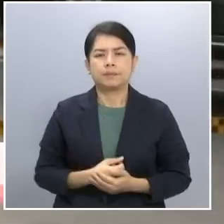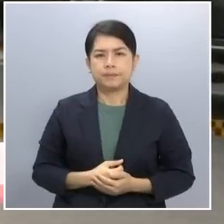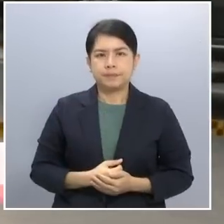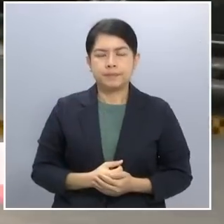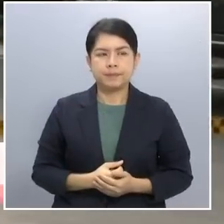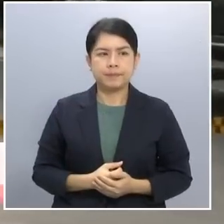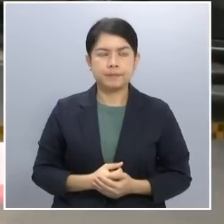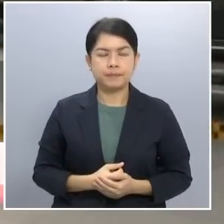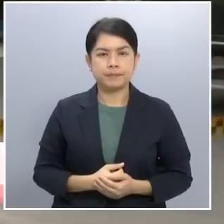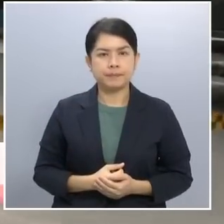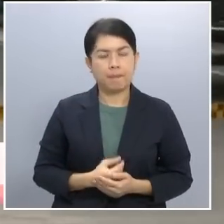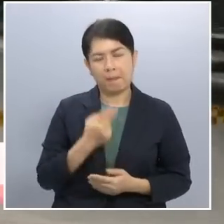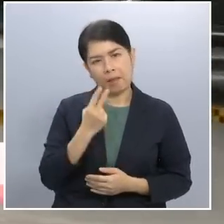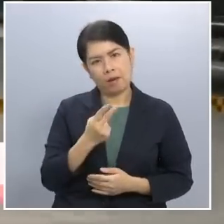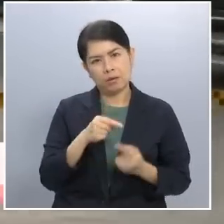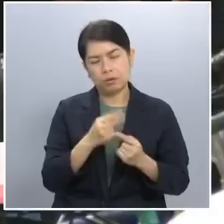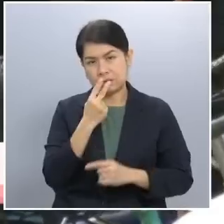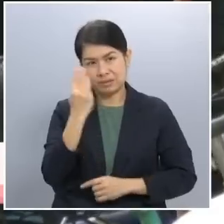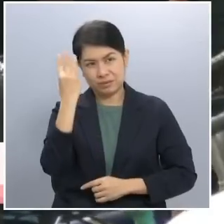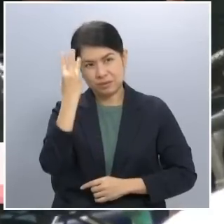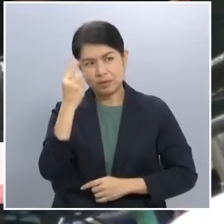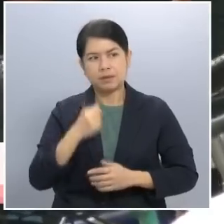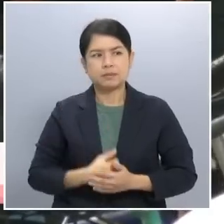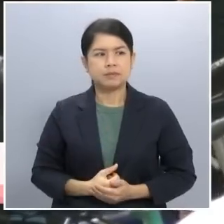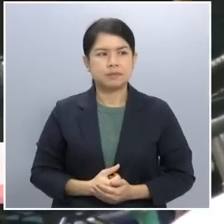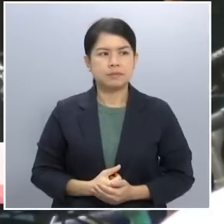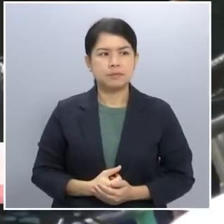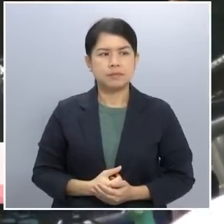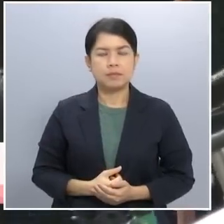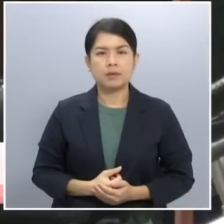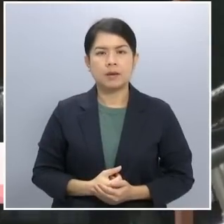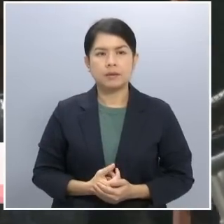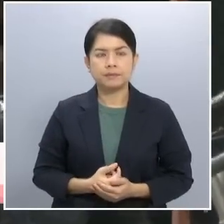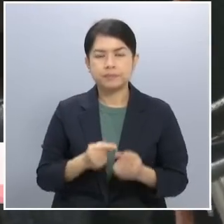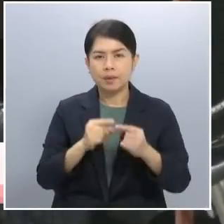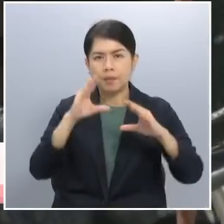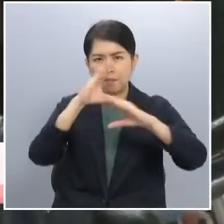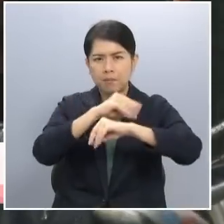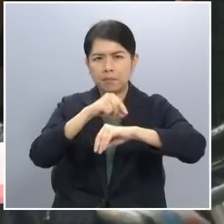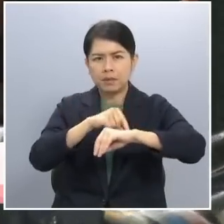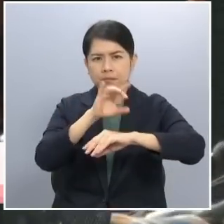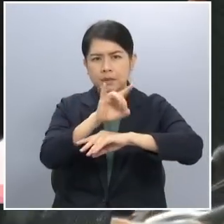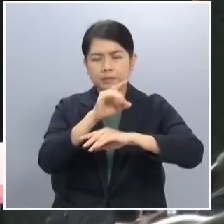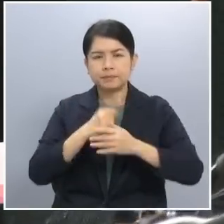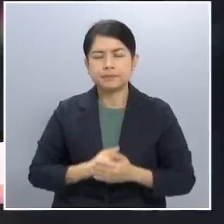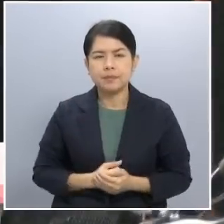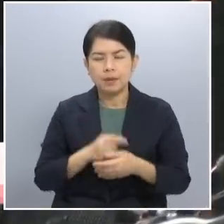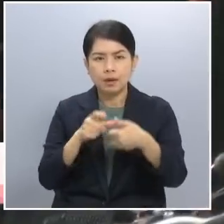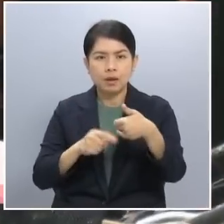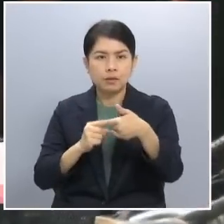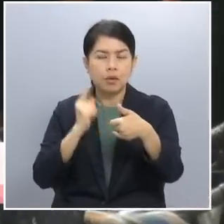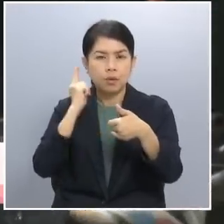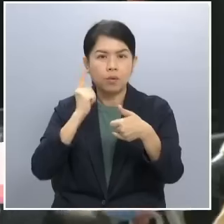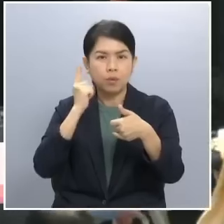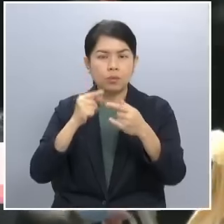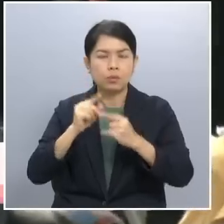บรรยากาศนี้เป็นไปด้วยความตึงเครียดนะคุณผู้ชมครับเมื่อวานนี้นะฮะกระทั่ง2ทุ่มครับทั้งฝั่งของลุงเดชาเนี่ยก็ย